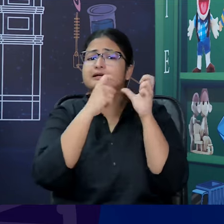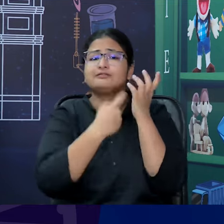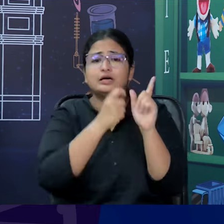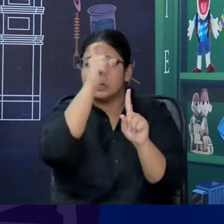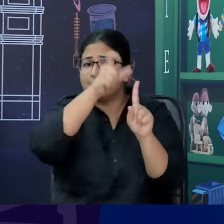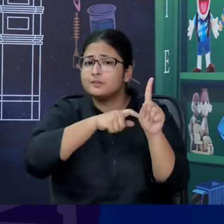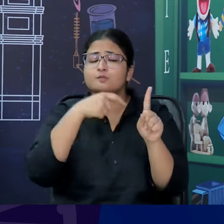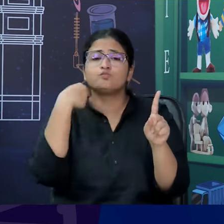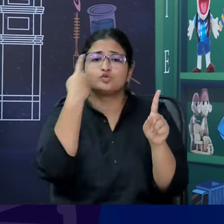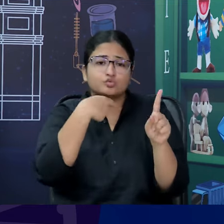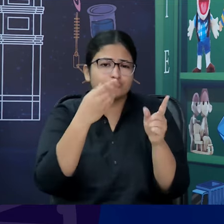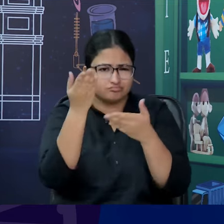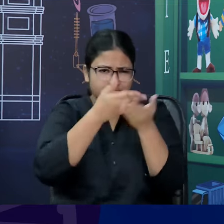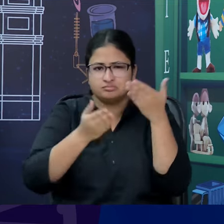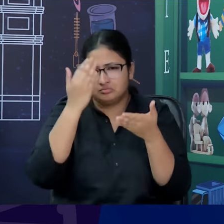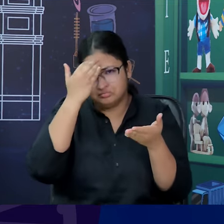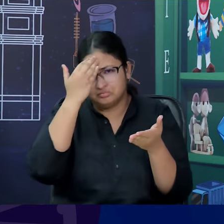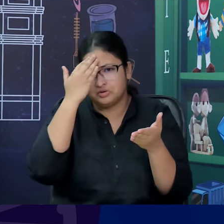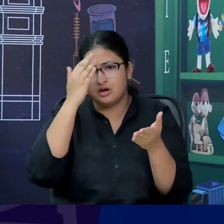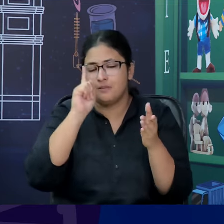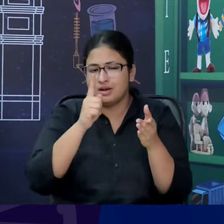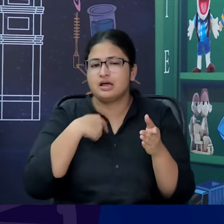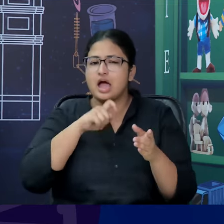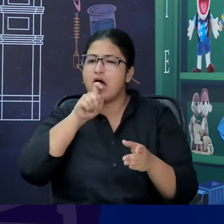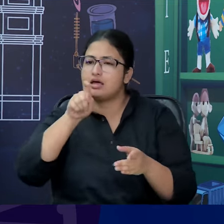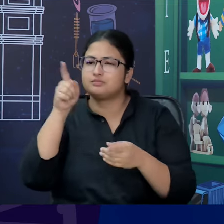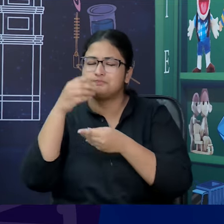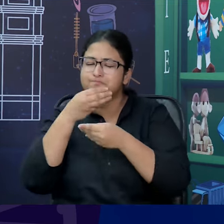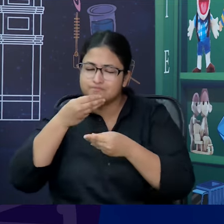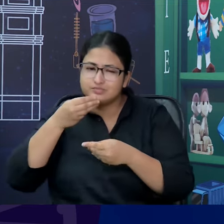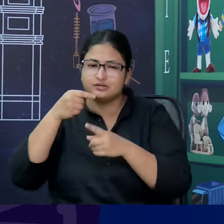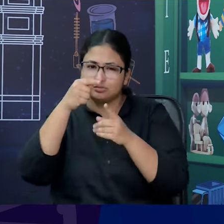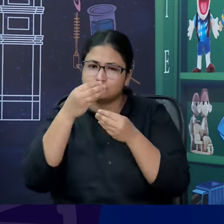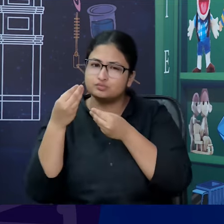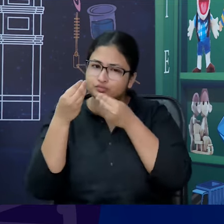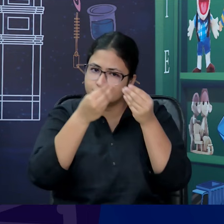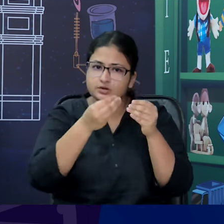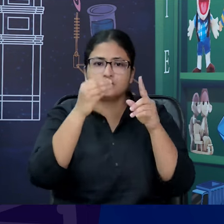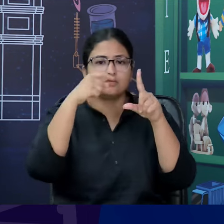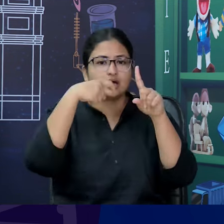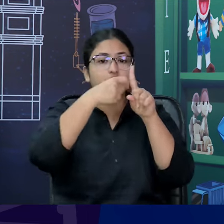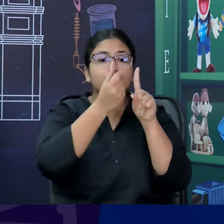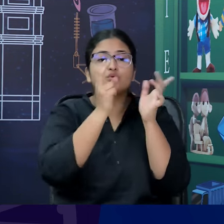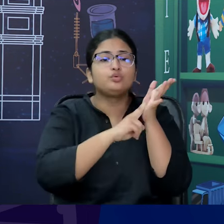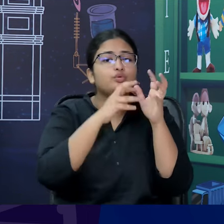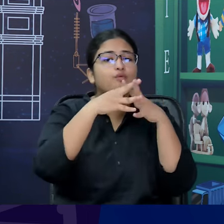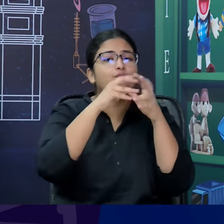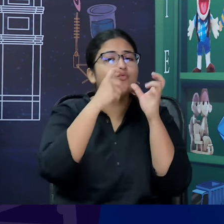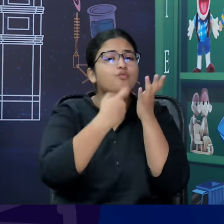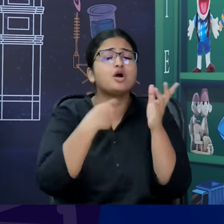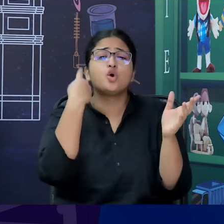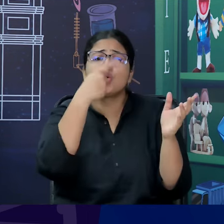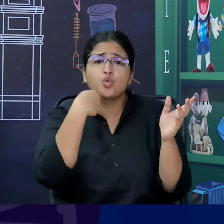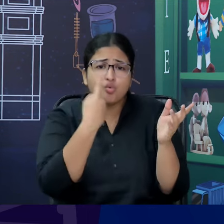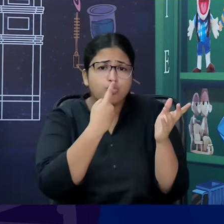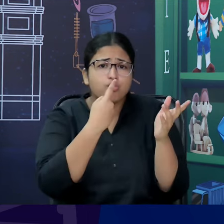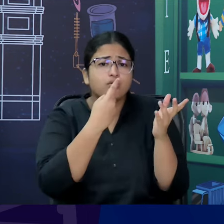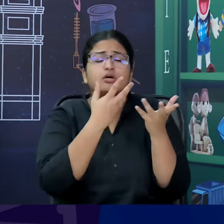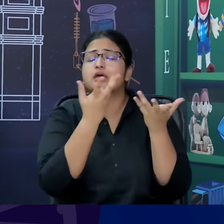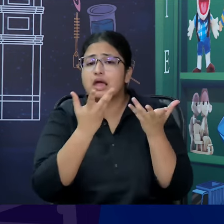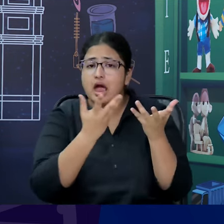कि सर कवि के बारे में हमारे दर्शकों छात्रों को जरूर बताएं जी बिल्कुल देवेंद्र जी कवि के बारे में जरूर बताऊंगा लेकिन कवि के